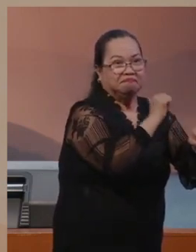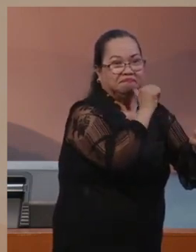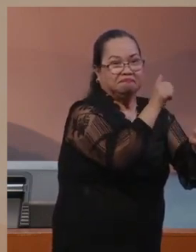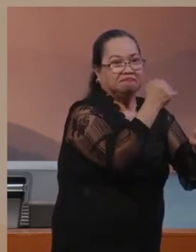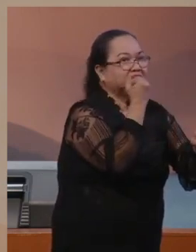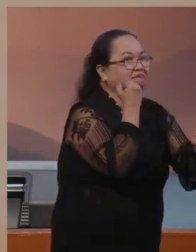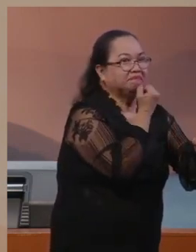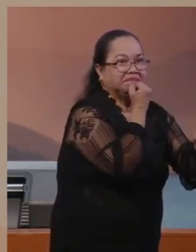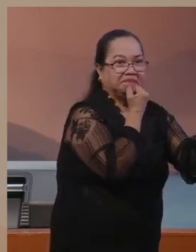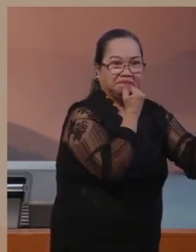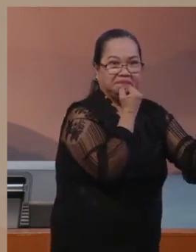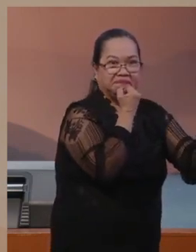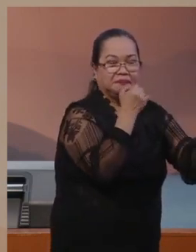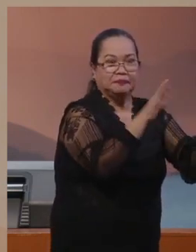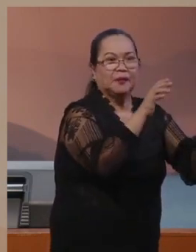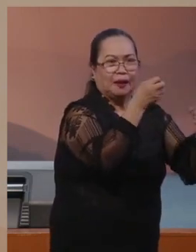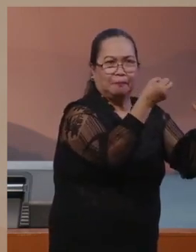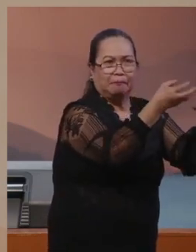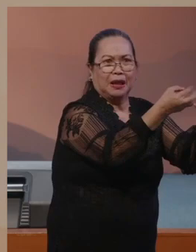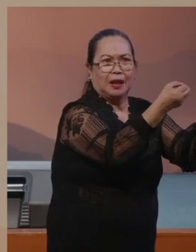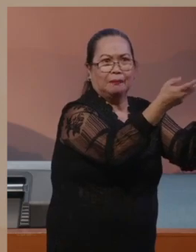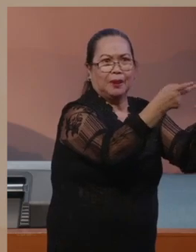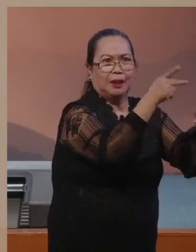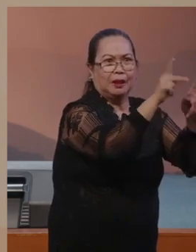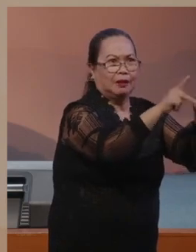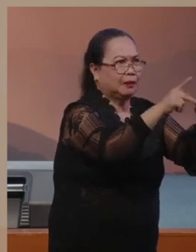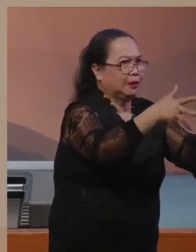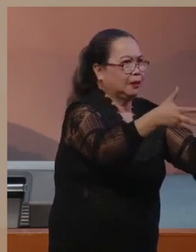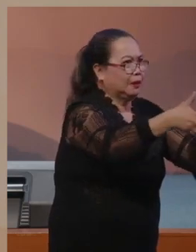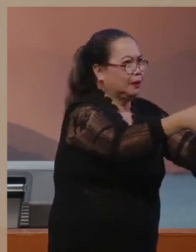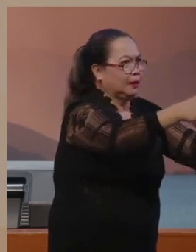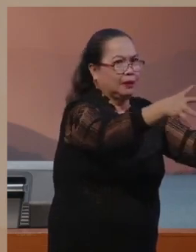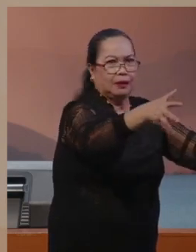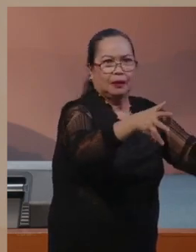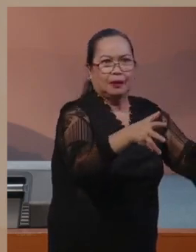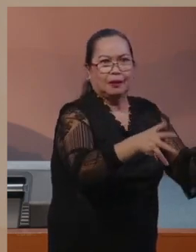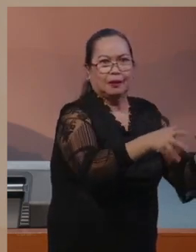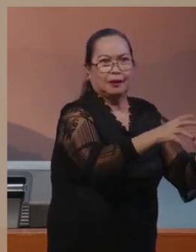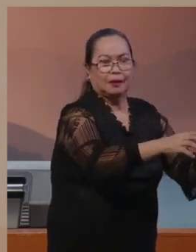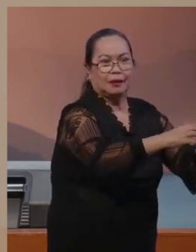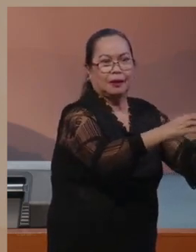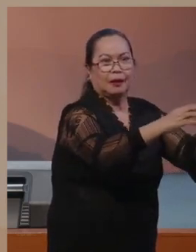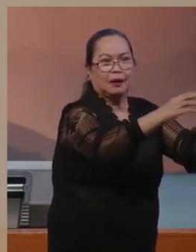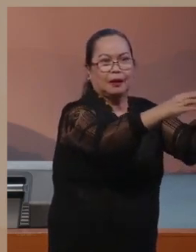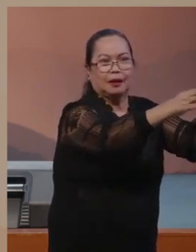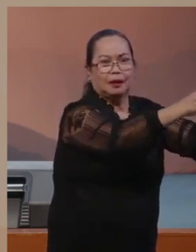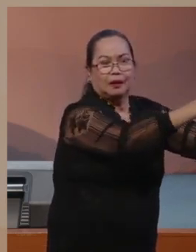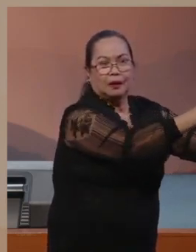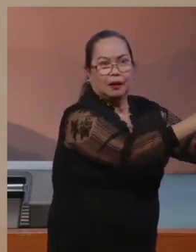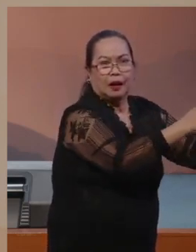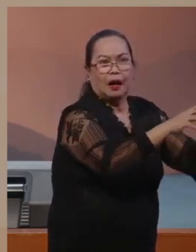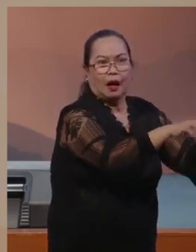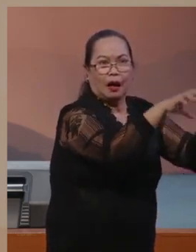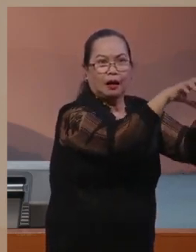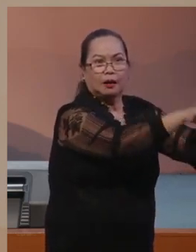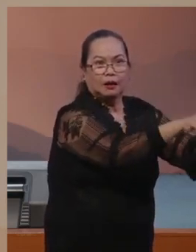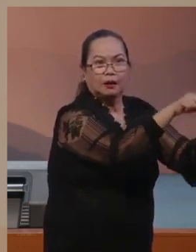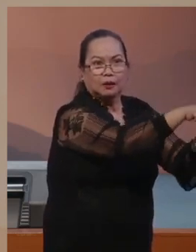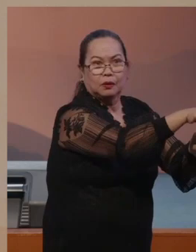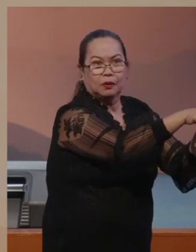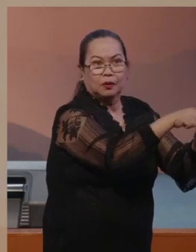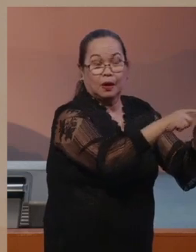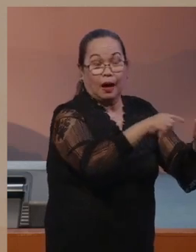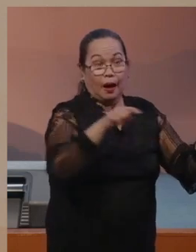Jebusites, Perizzites, Girgashites, at yung lahat ng sites na yun. No? Sila pong lahat ang nag-occupy